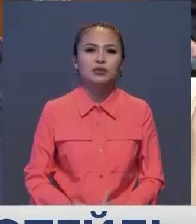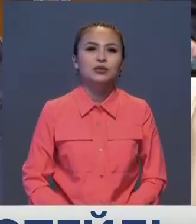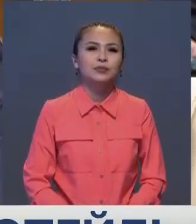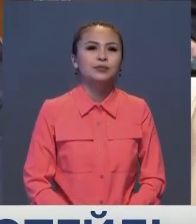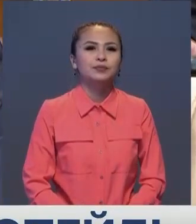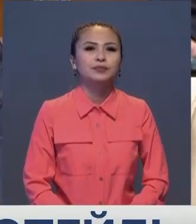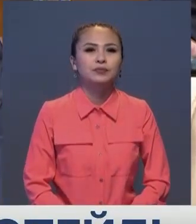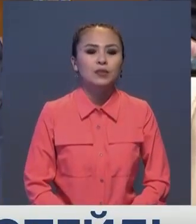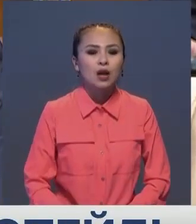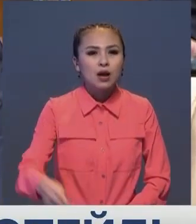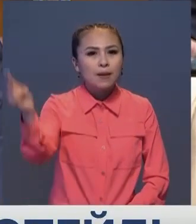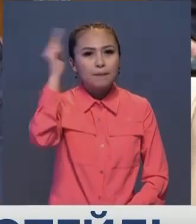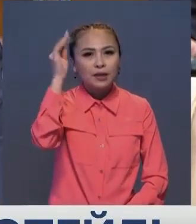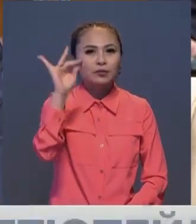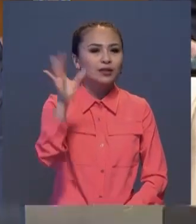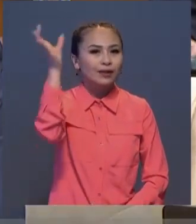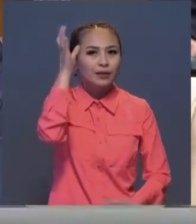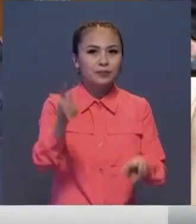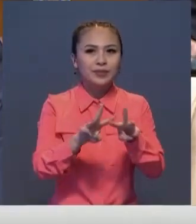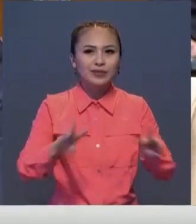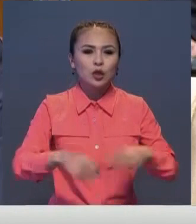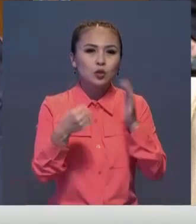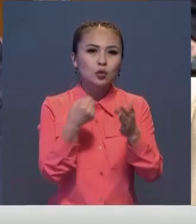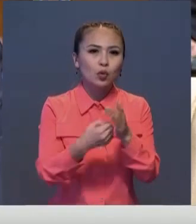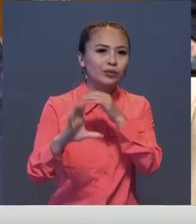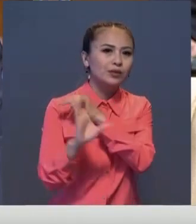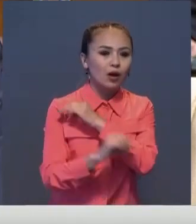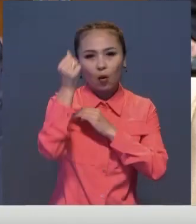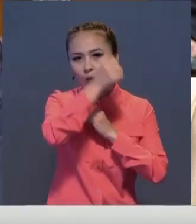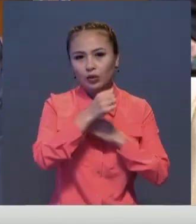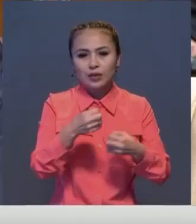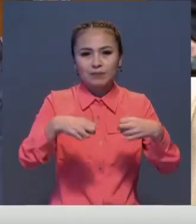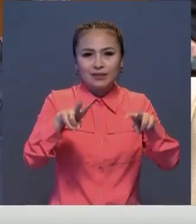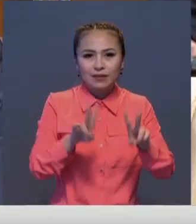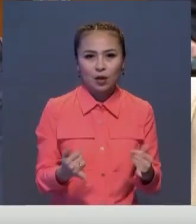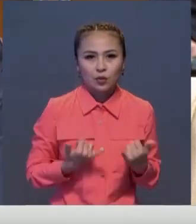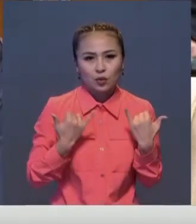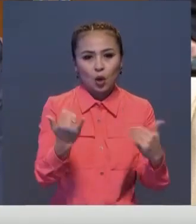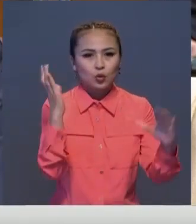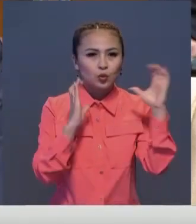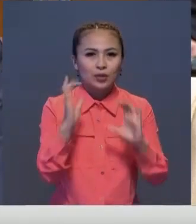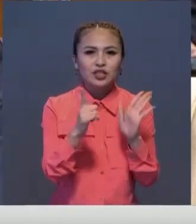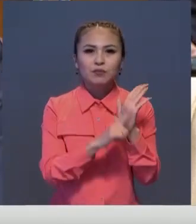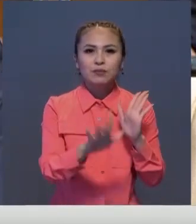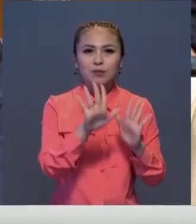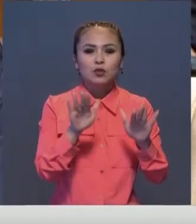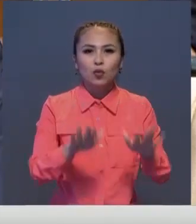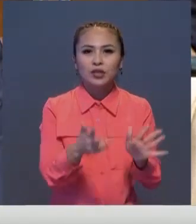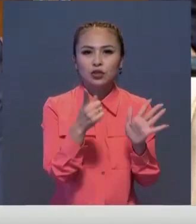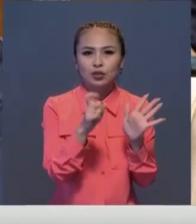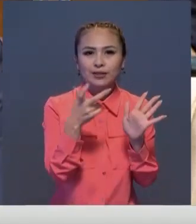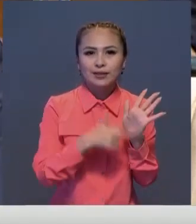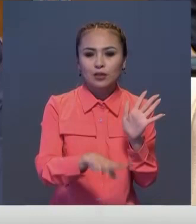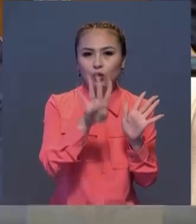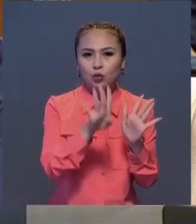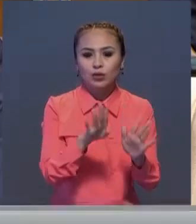ғылым министрлігіне 2022 жылдың соңына дейін студенттерге арнап 75 мың орындық 184 жатақхана